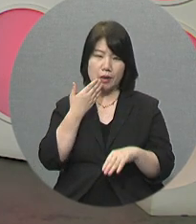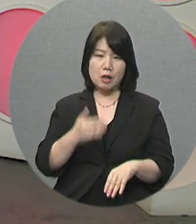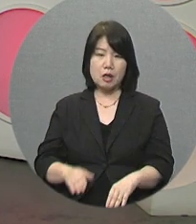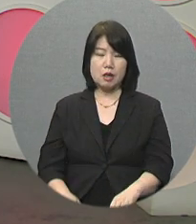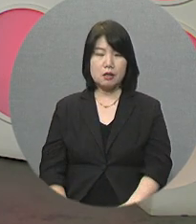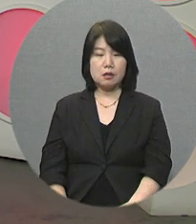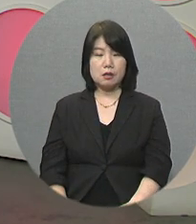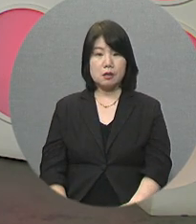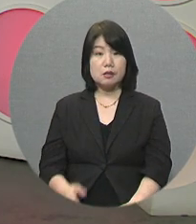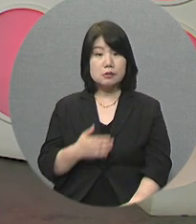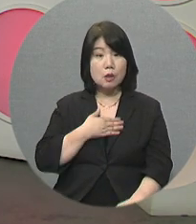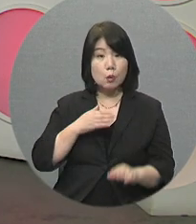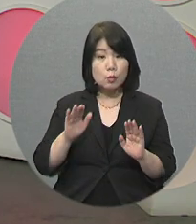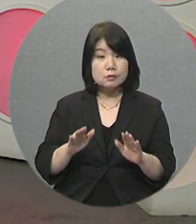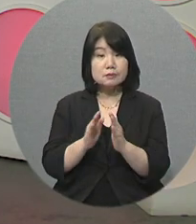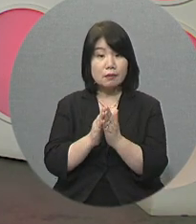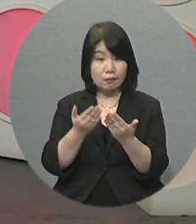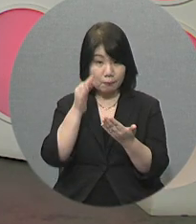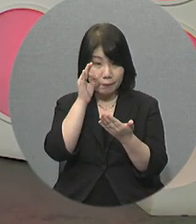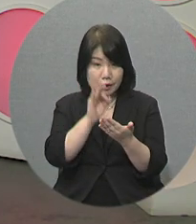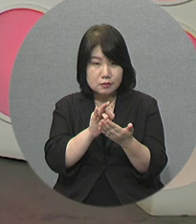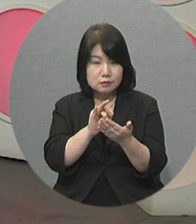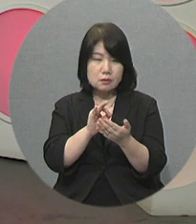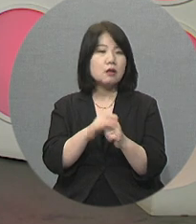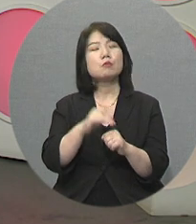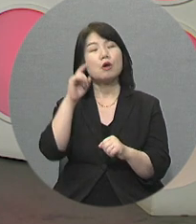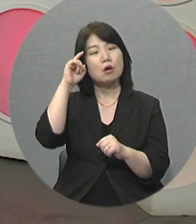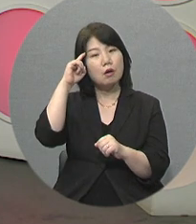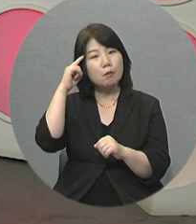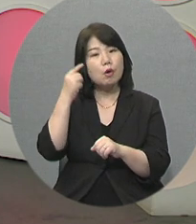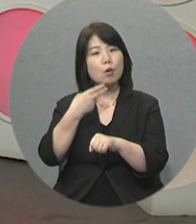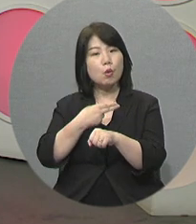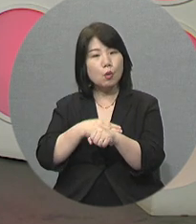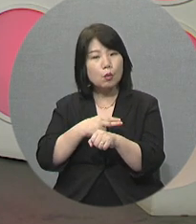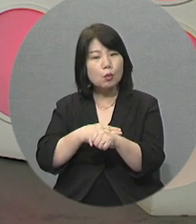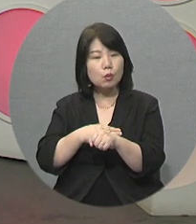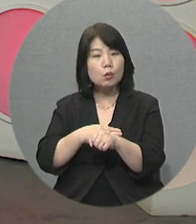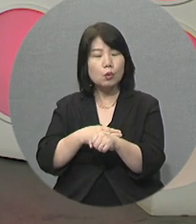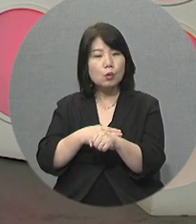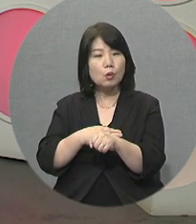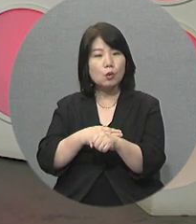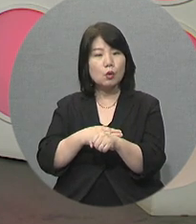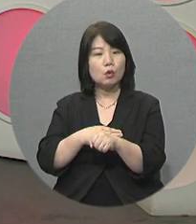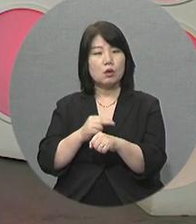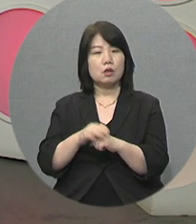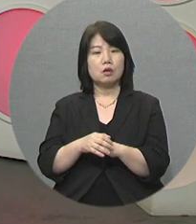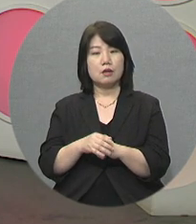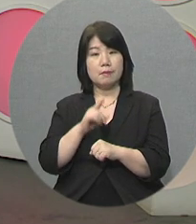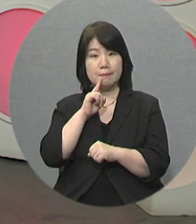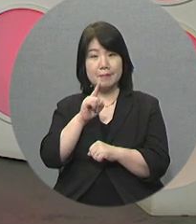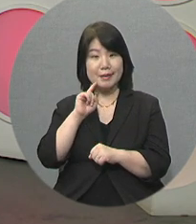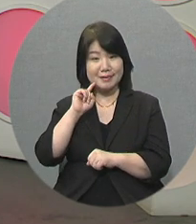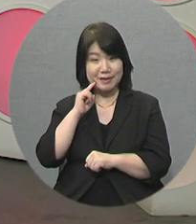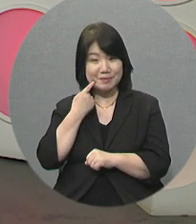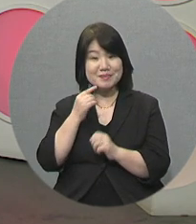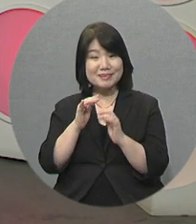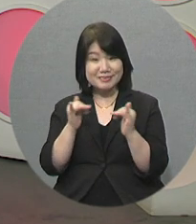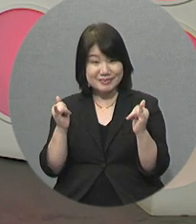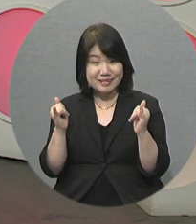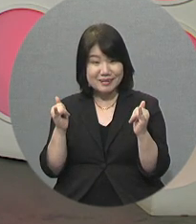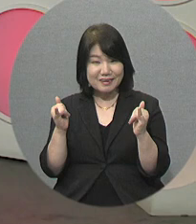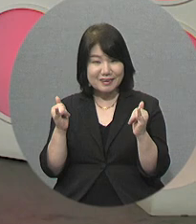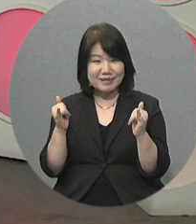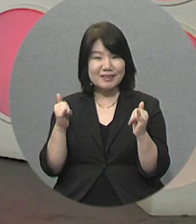오늘 책을 하나 봤는데요. 그러더라고 어떤 정신의학과 그 교수님이 네. 말을 예쁘게 하는 사람들이